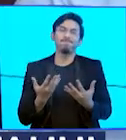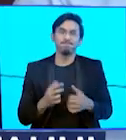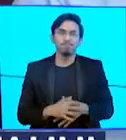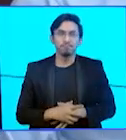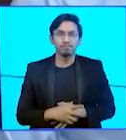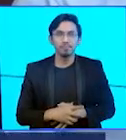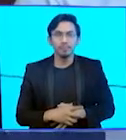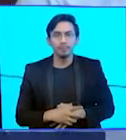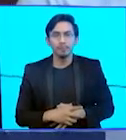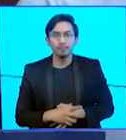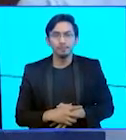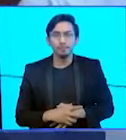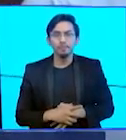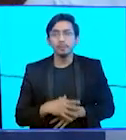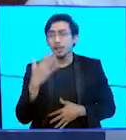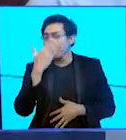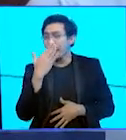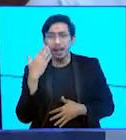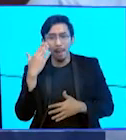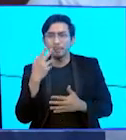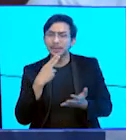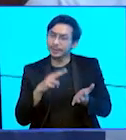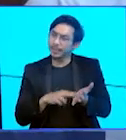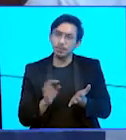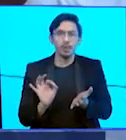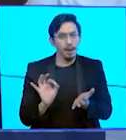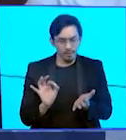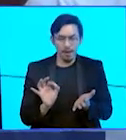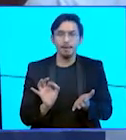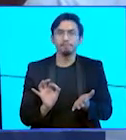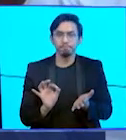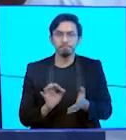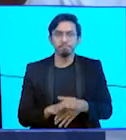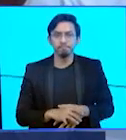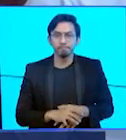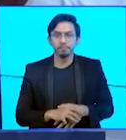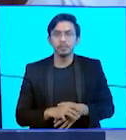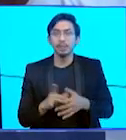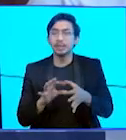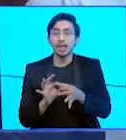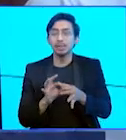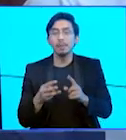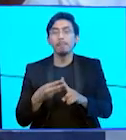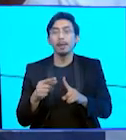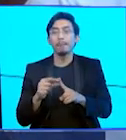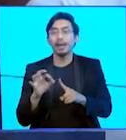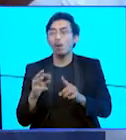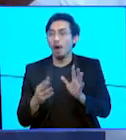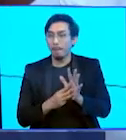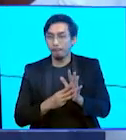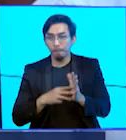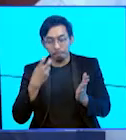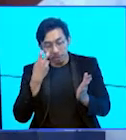ini tidak ada izin. Sekarang sedang kita dari proses pendalaman, kita bekerja sama dengan Balai POM untuk memastikan bahwa ini memang tidak ada